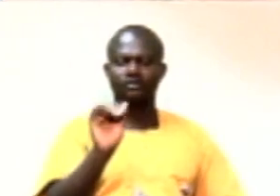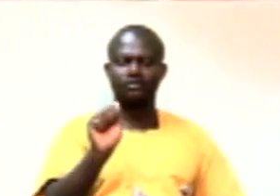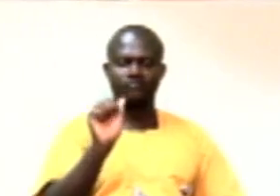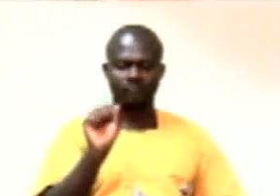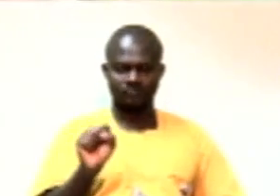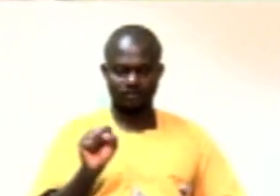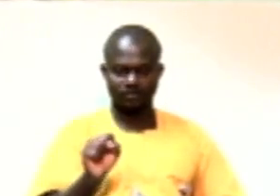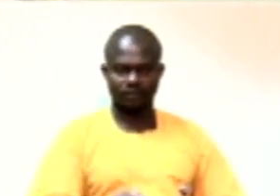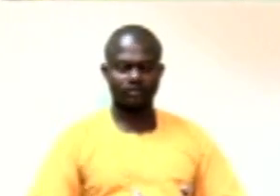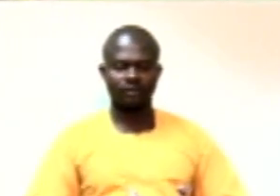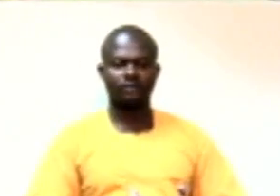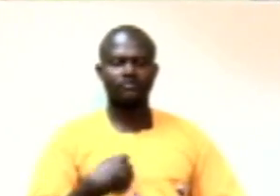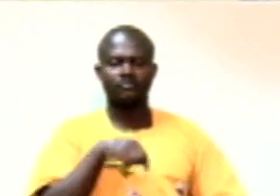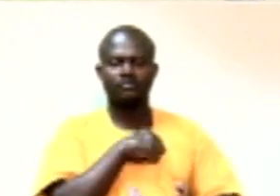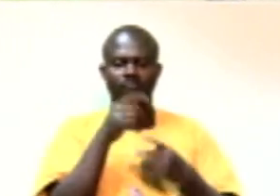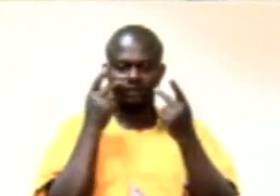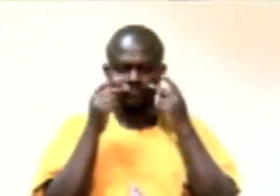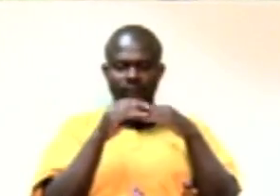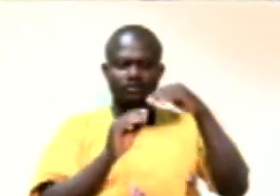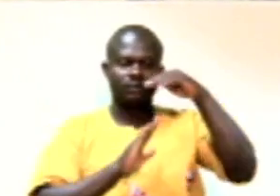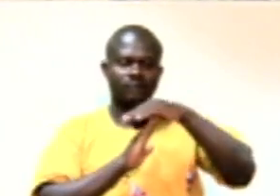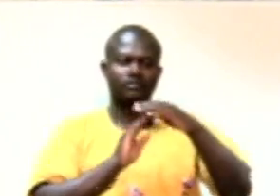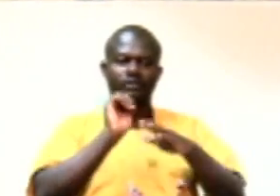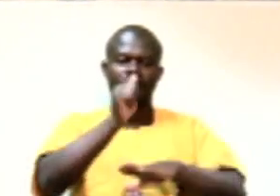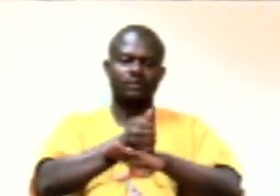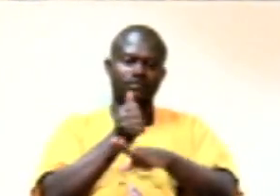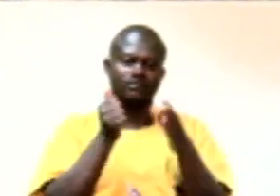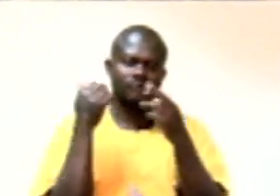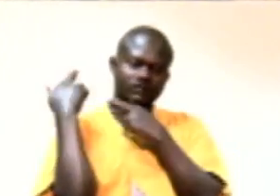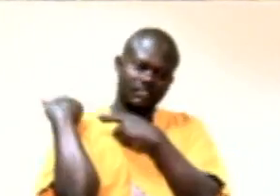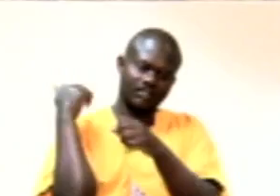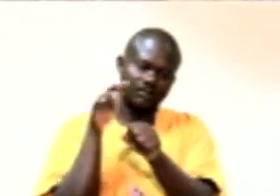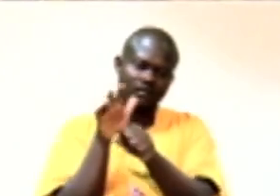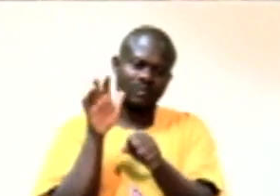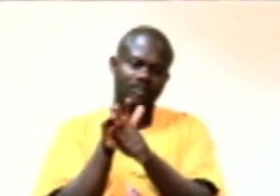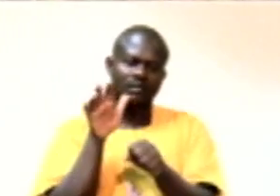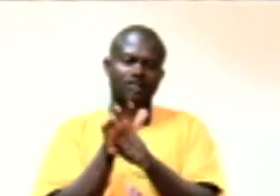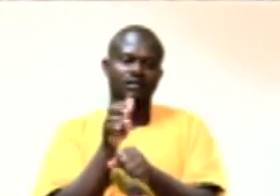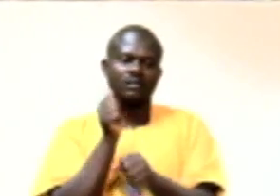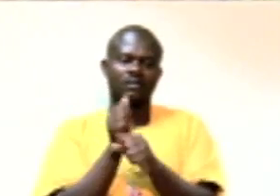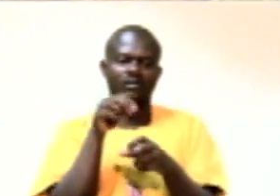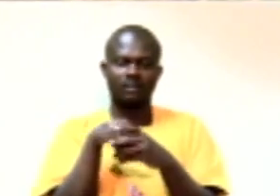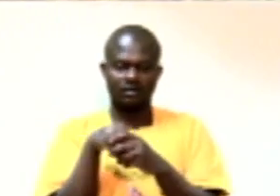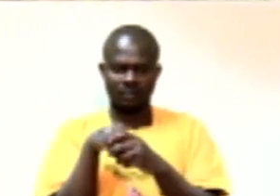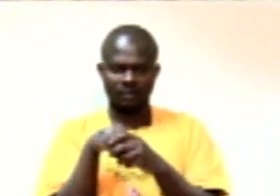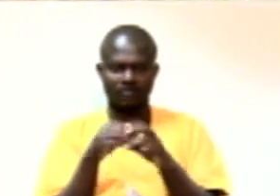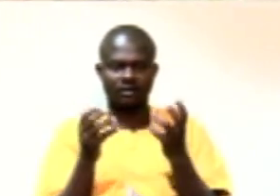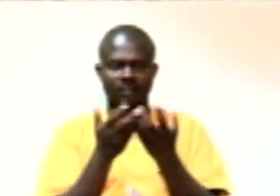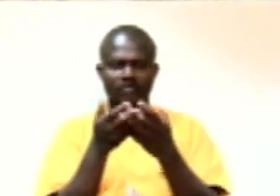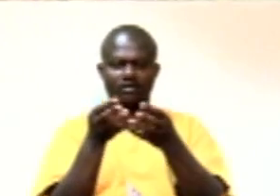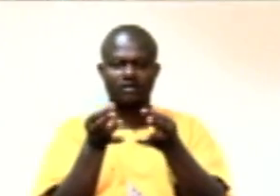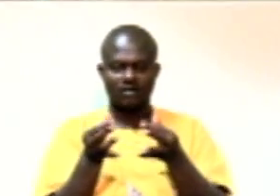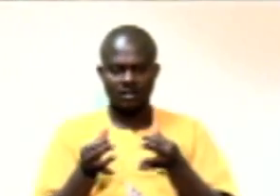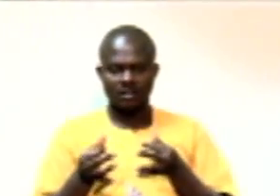Malimba. Twasangaga ku buyobozi bukuru hariho inshingano nyinshi zihakorerwa, ari zijyanye na